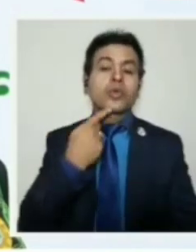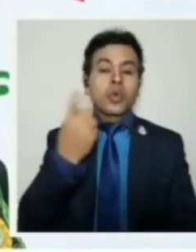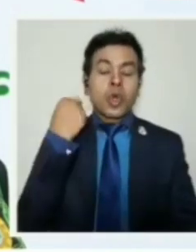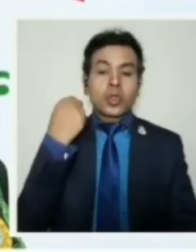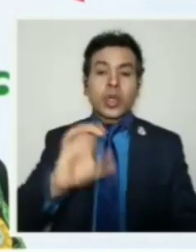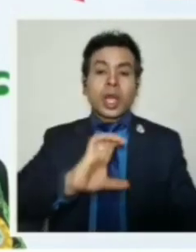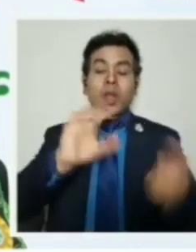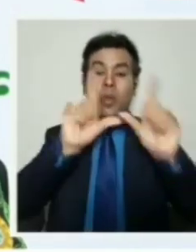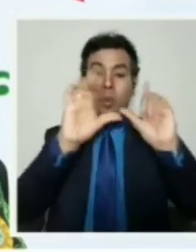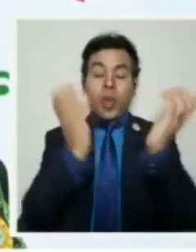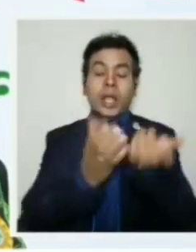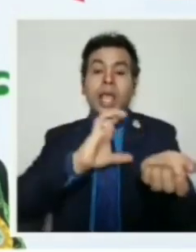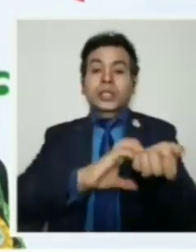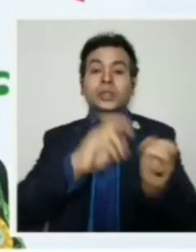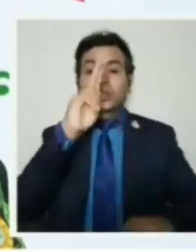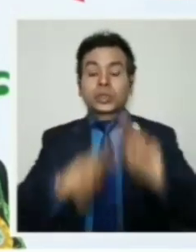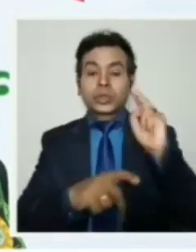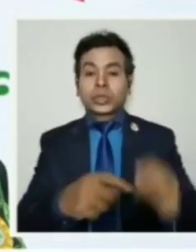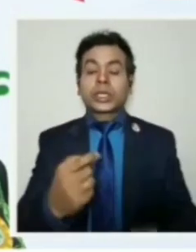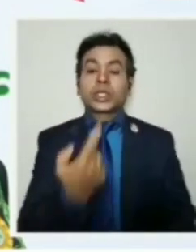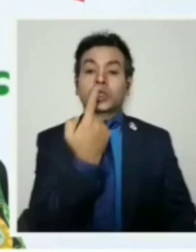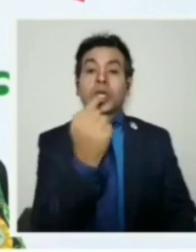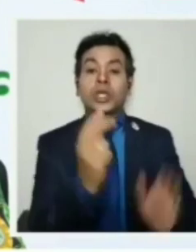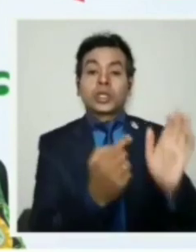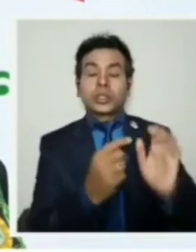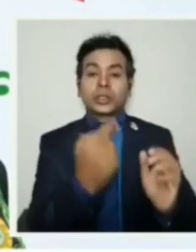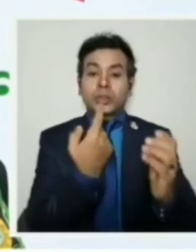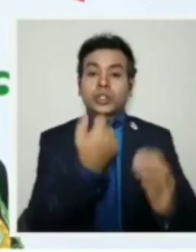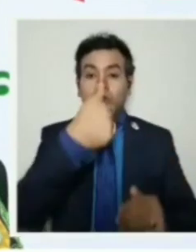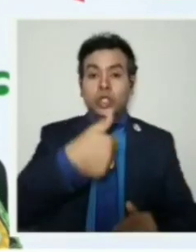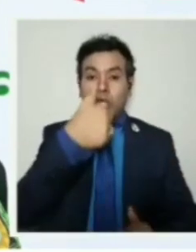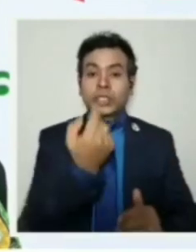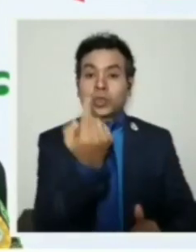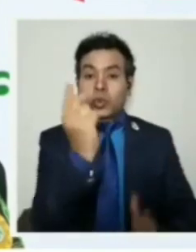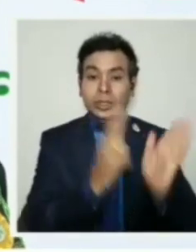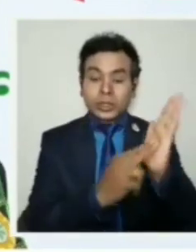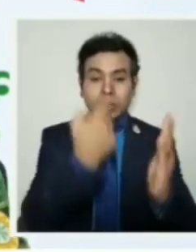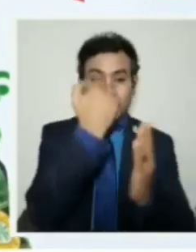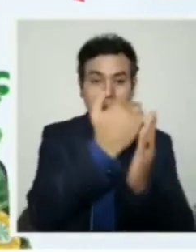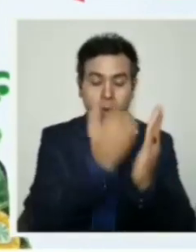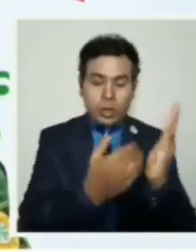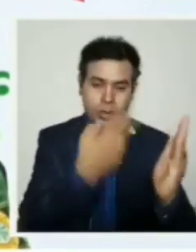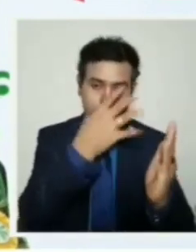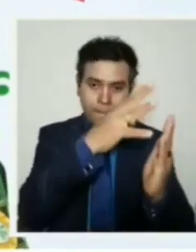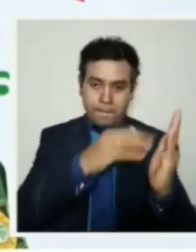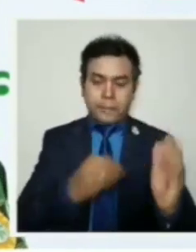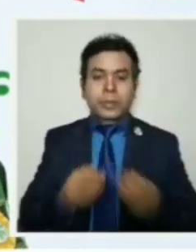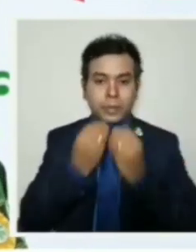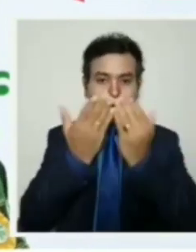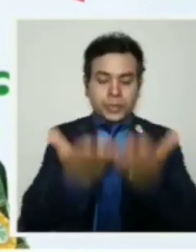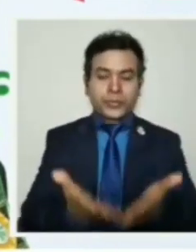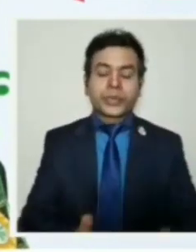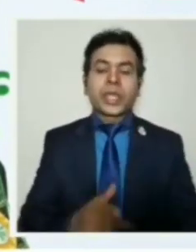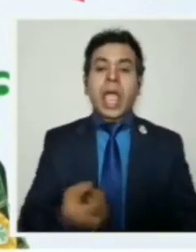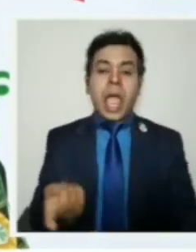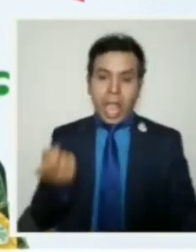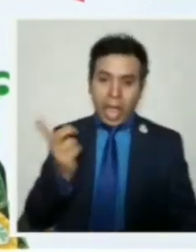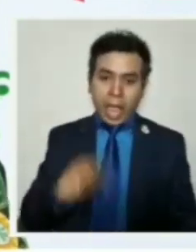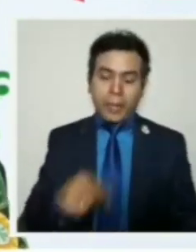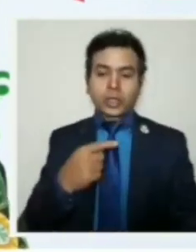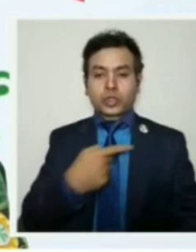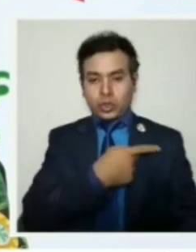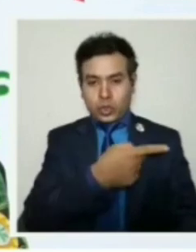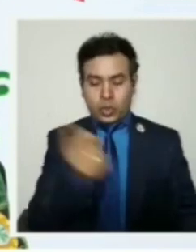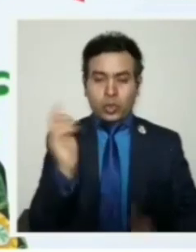3,92,802 জন। দক্ষিণ এশিয়া পরিস্থিতি এবং বিশ্ব পরিস্থিতি আমরা সংগ্রহ করেছি সিচুয়েশন রিপোর্ট বিশ্ব স্বাস্থ্য সংস্থা 6 জুন 2020